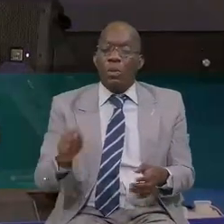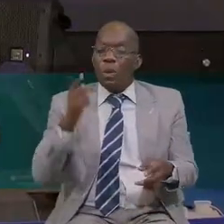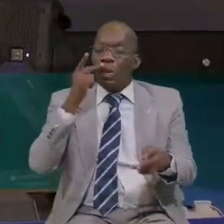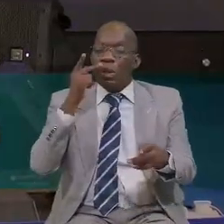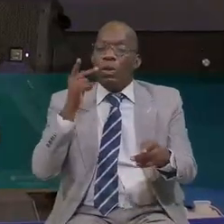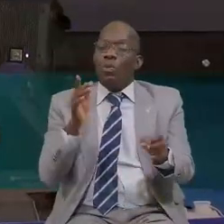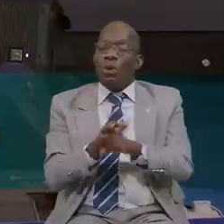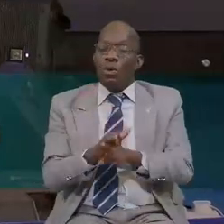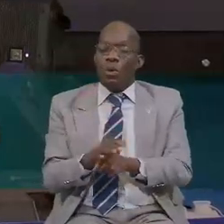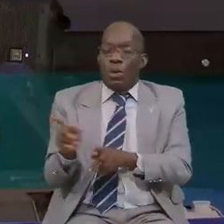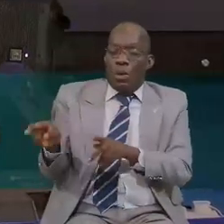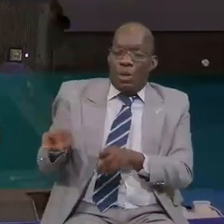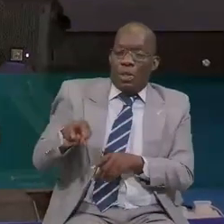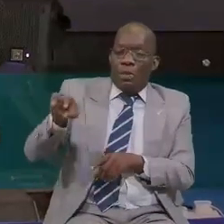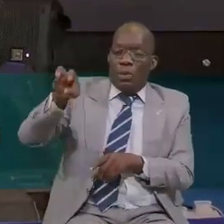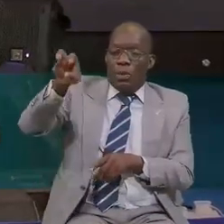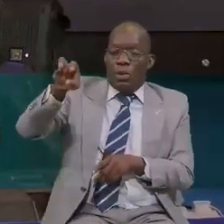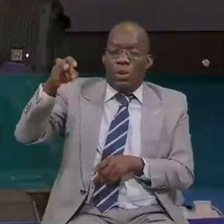Promis, le transport promis